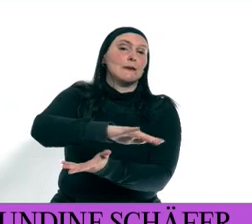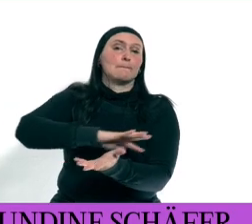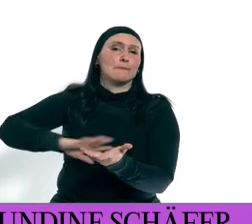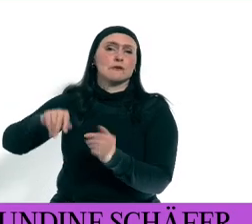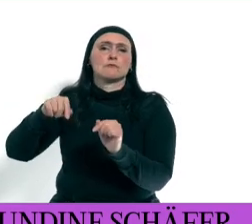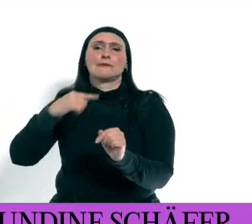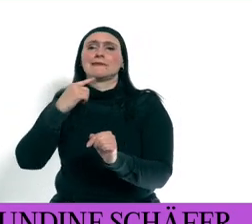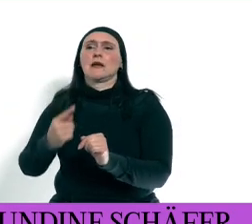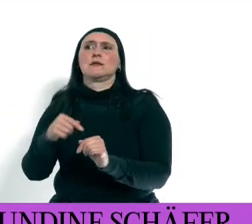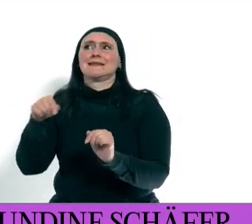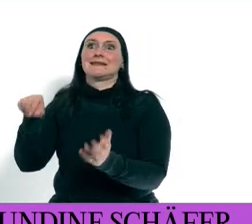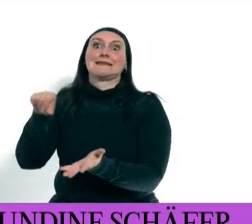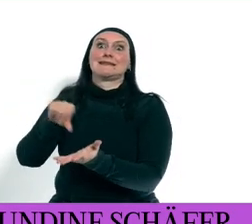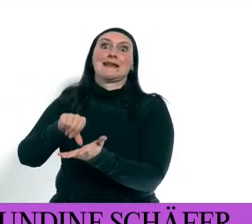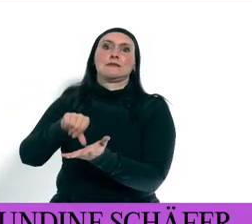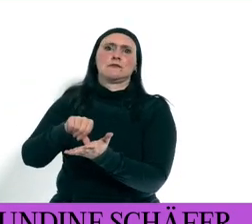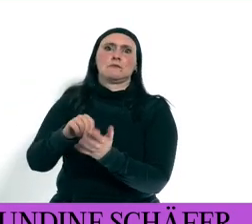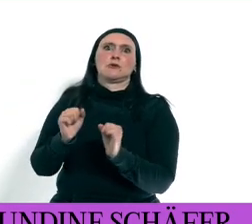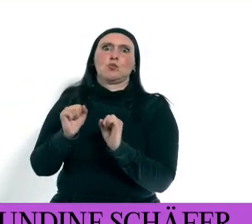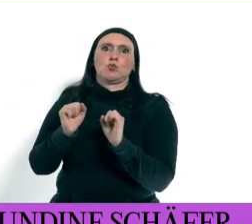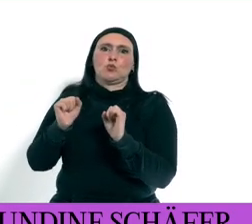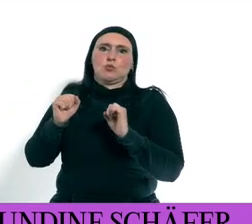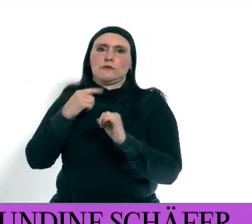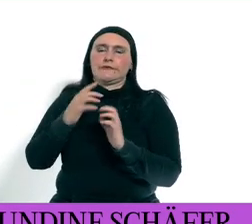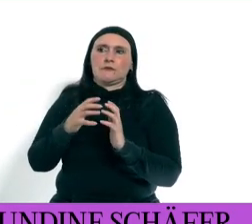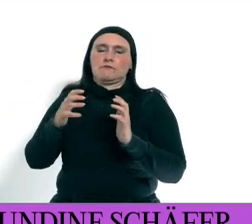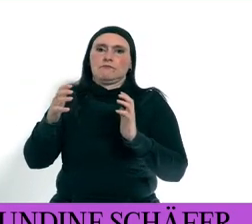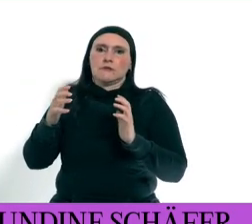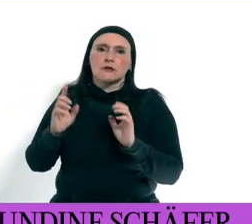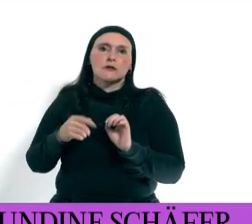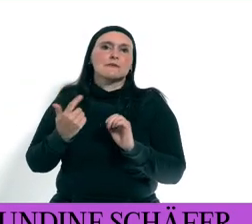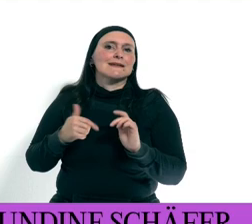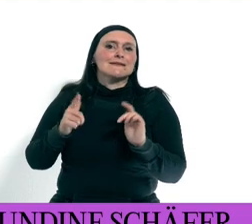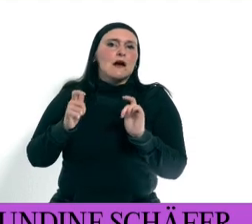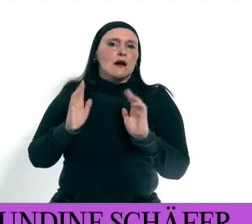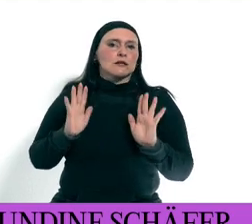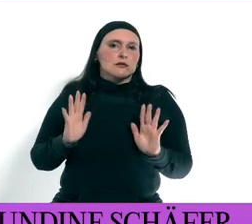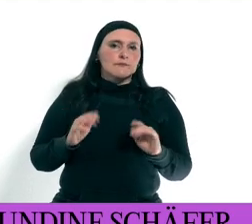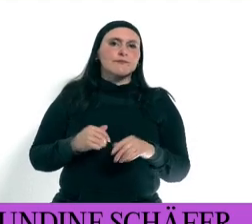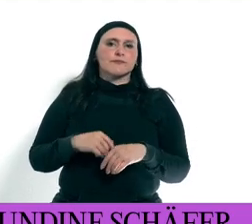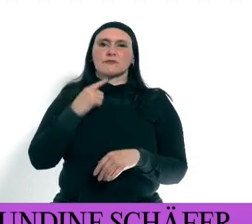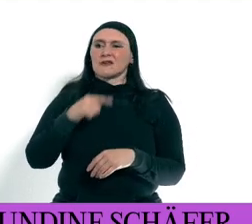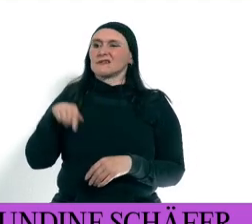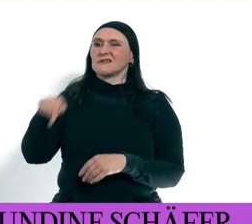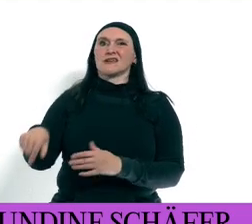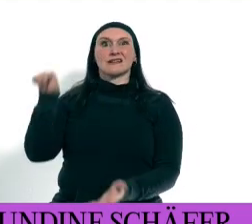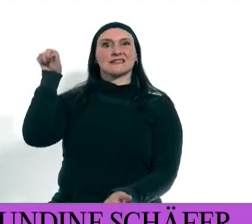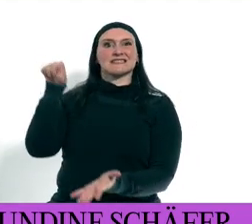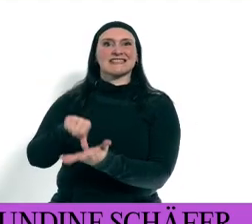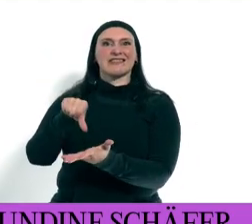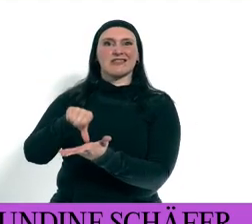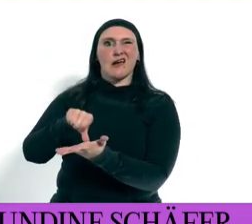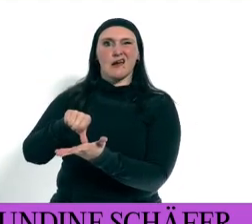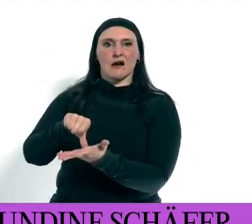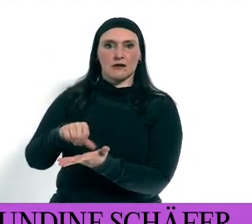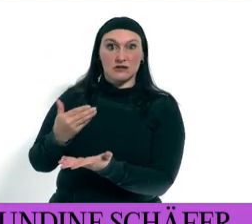Aber schon, wenn man hingeht und sagt Center for, dann ist das natürlich sehr, sehr grandios. Das ist eine gewisse Übertreibung.